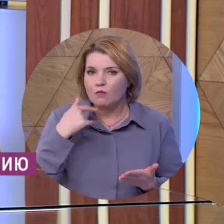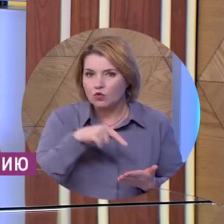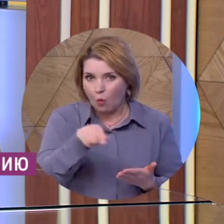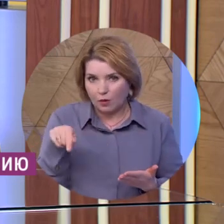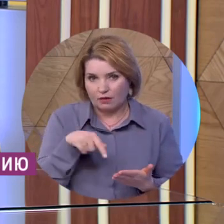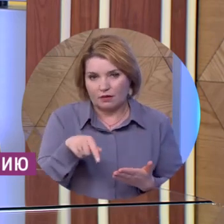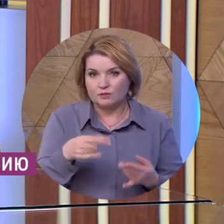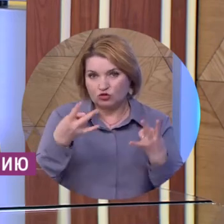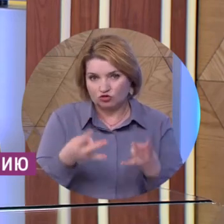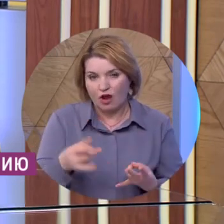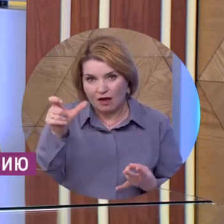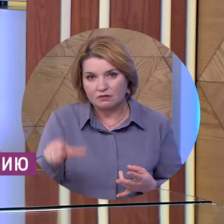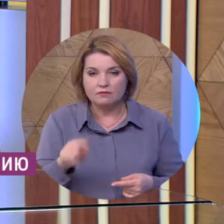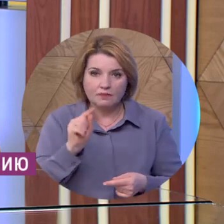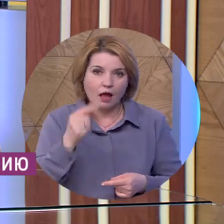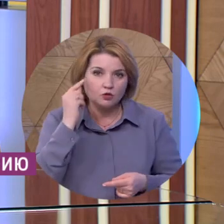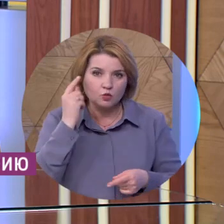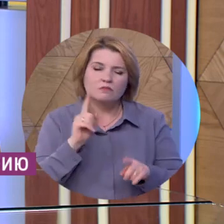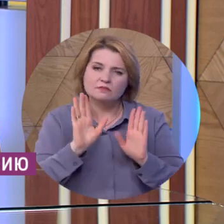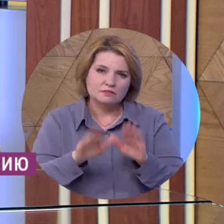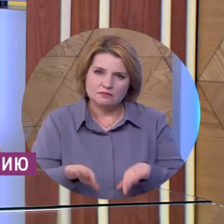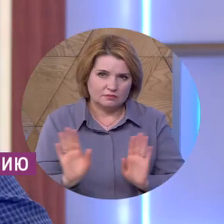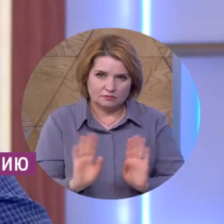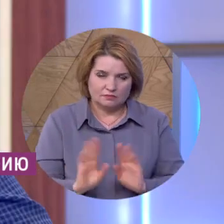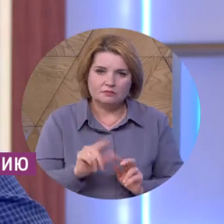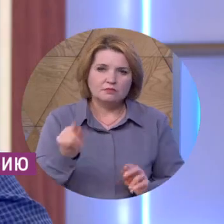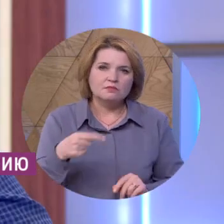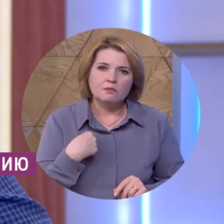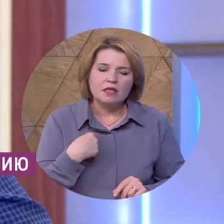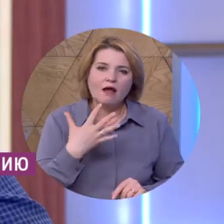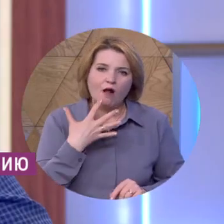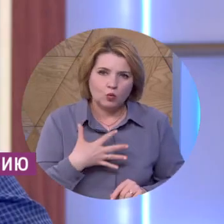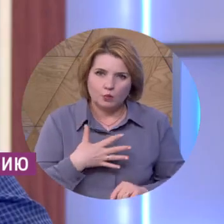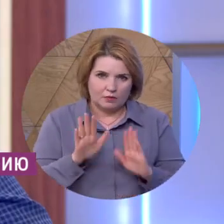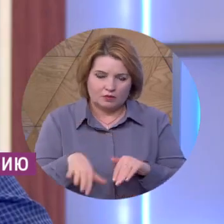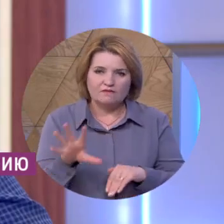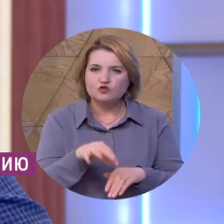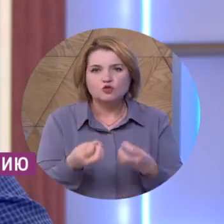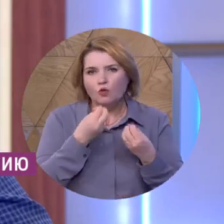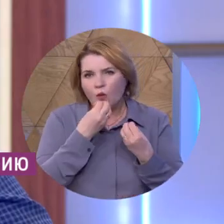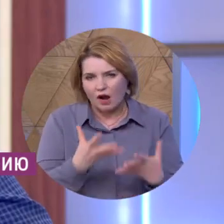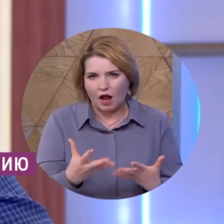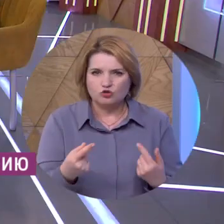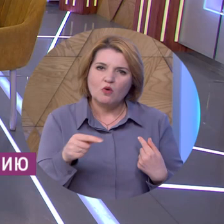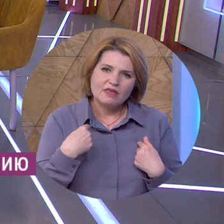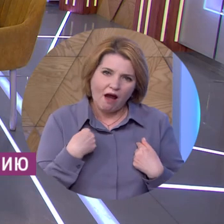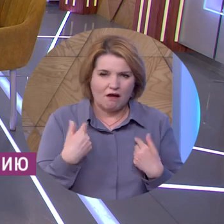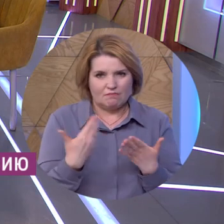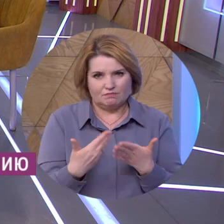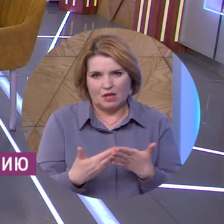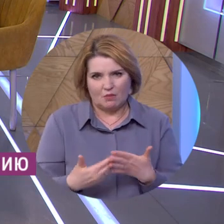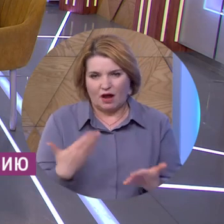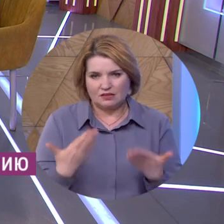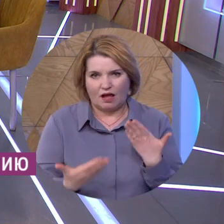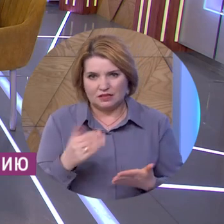это создает такое мнимое ощущение, что да нет, на самом деле меня любят, на самом деле все хорошо, это мне показалось действительно. А потом опять нарастает